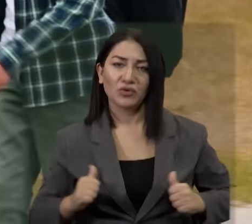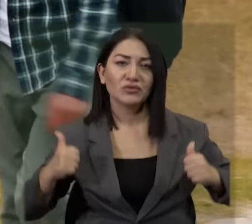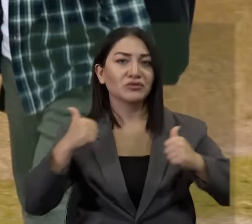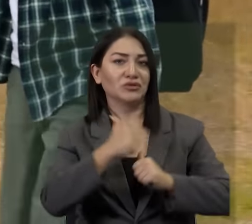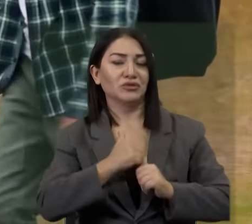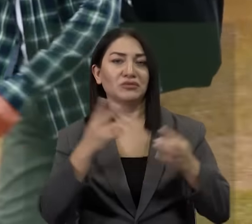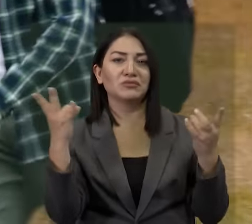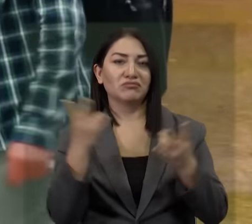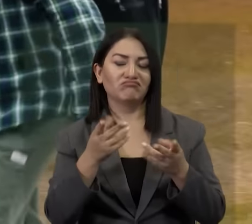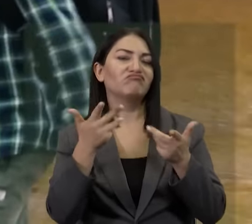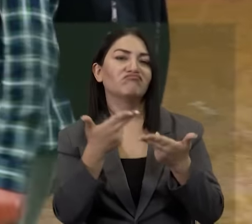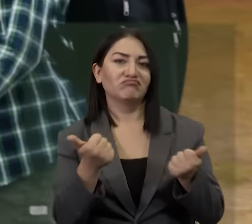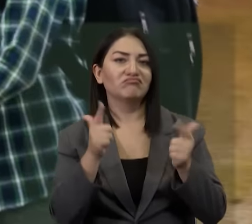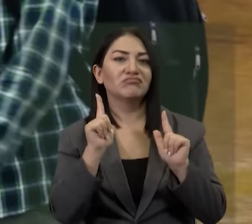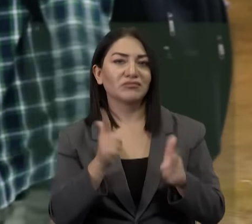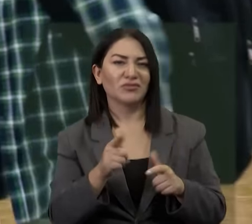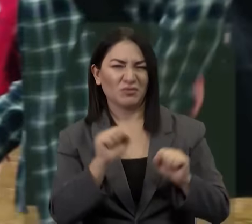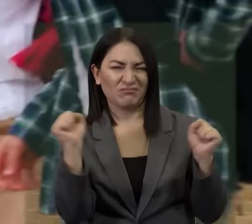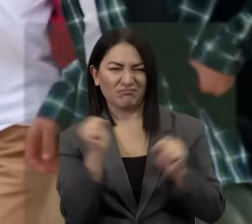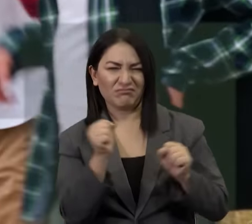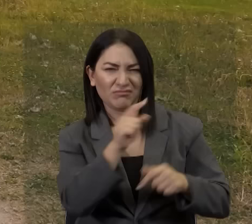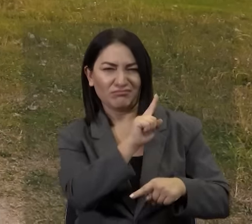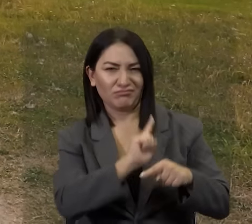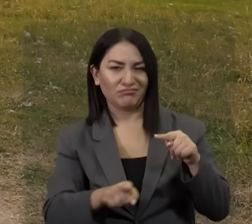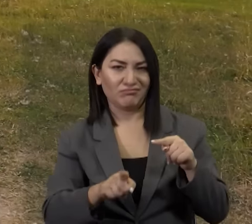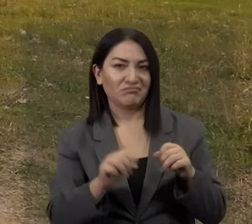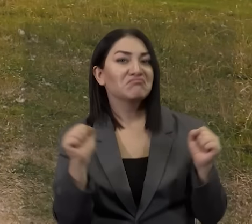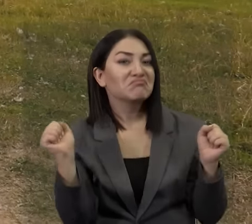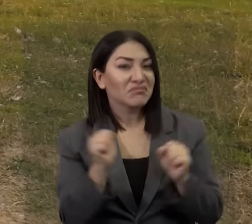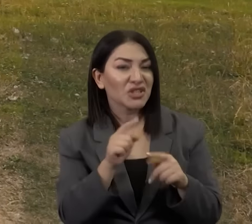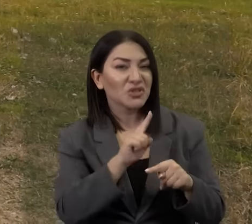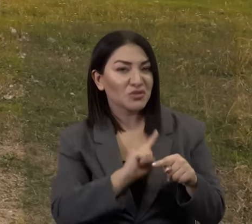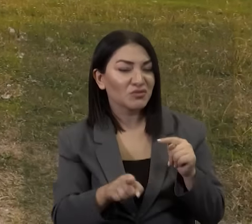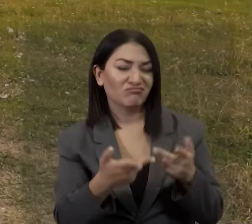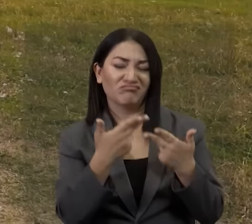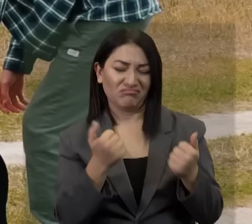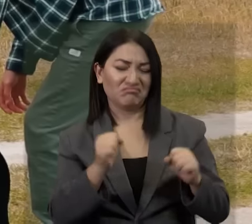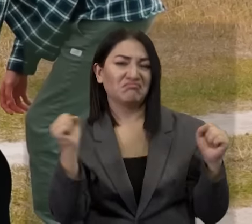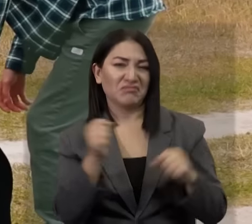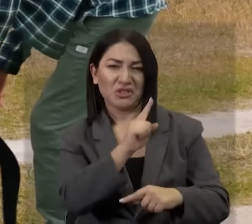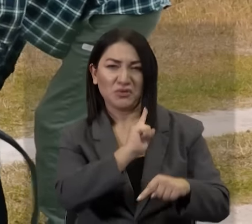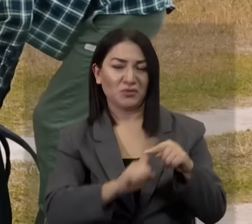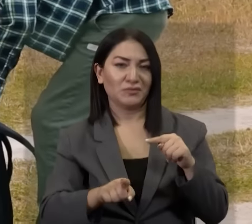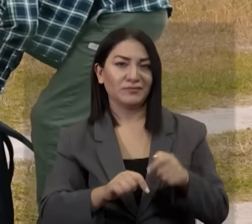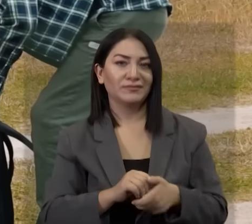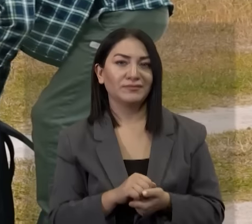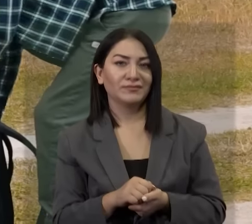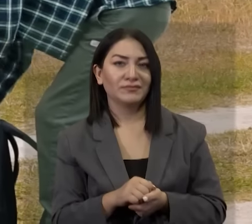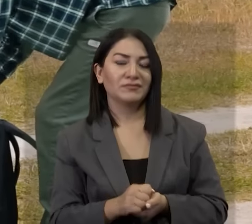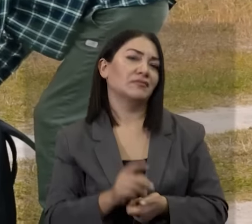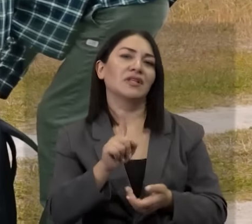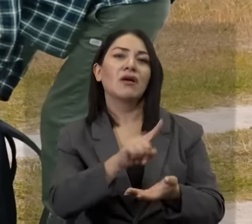Եղանակը փոխվեց, բաճկոնները չհակնենք։ Հա, համաձայն եմ։ Մրսկաններ։ Մրսկաններ։